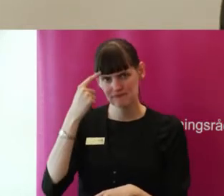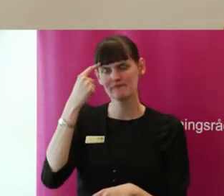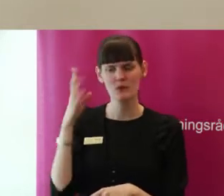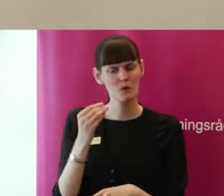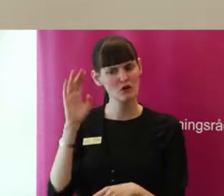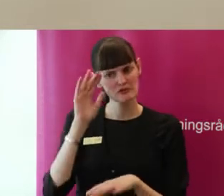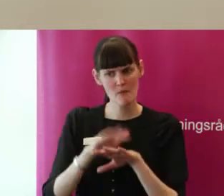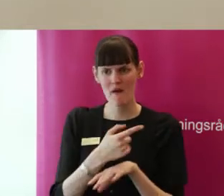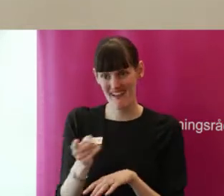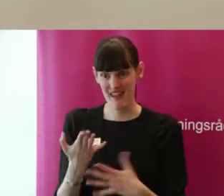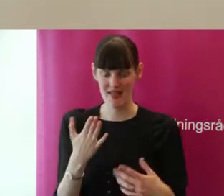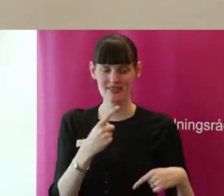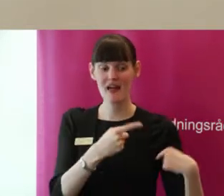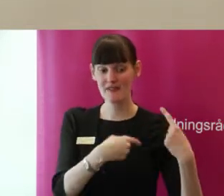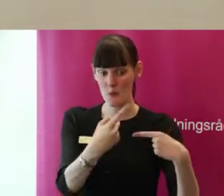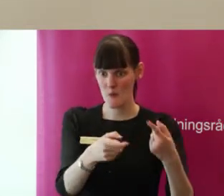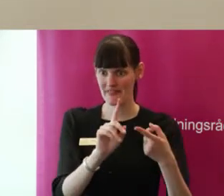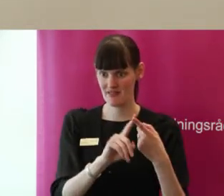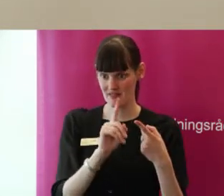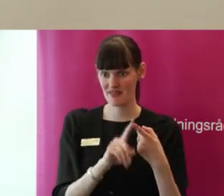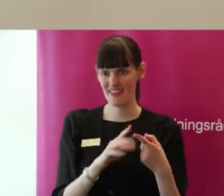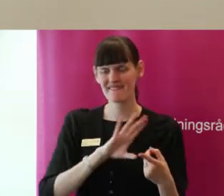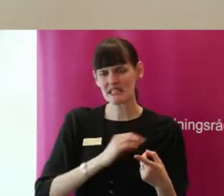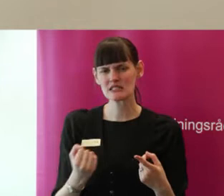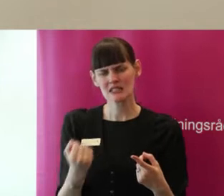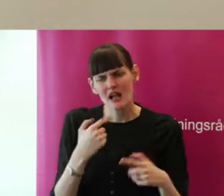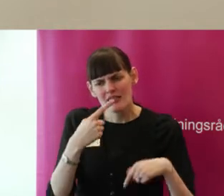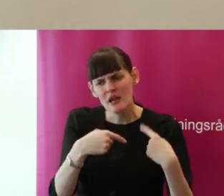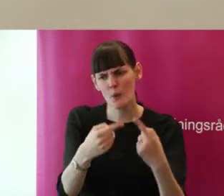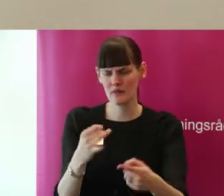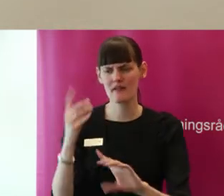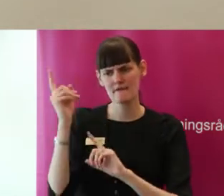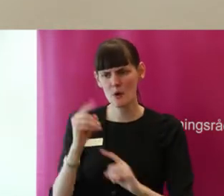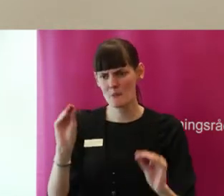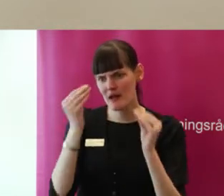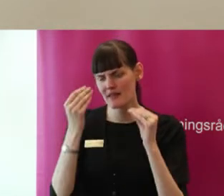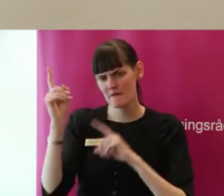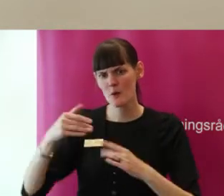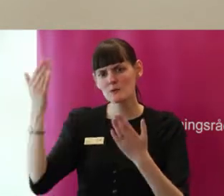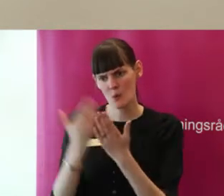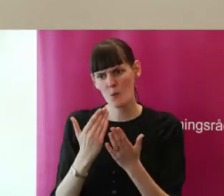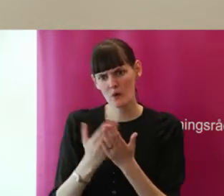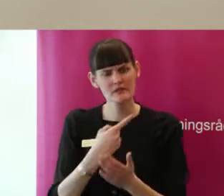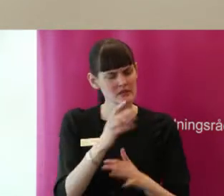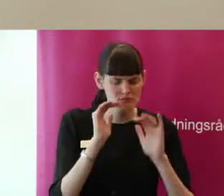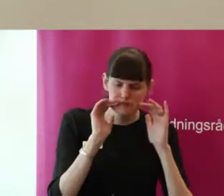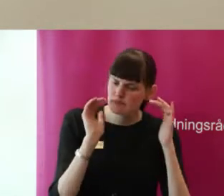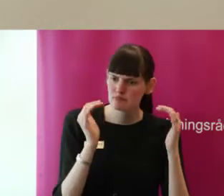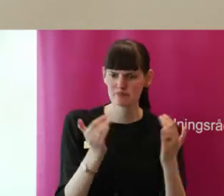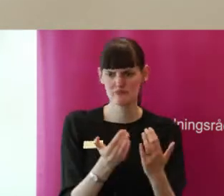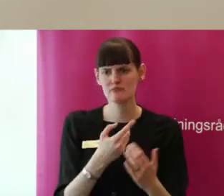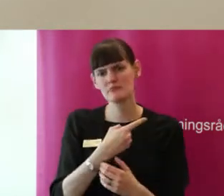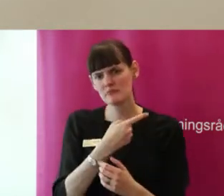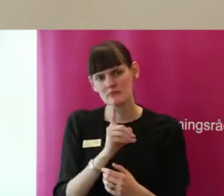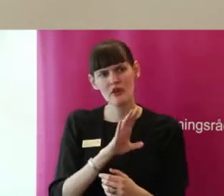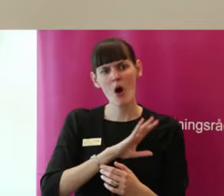är tradition, den otroligt starka tradition som finns inom folkbildning och folkhögskolor och som ni värnar om och som ni har olika